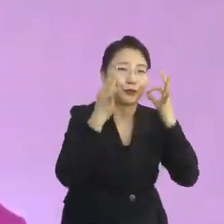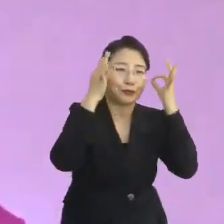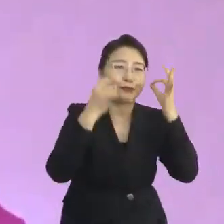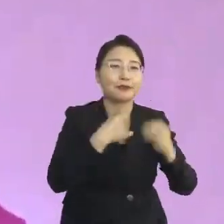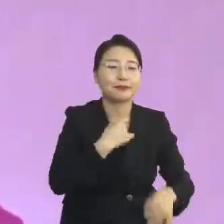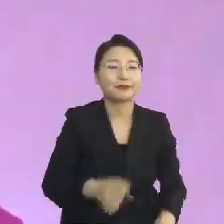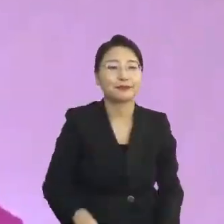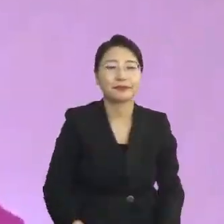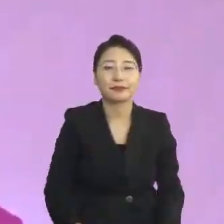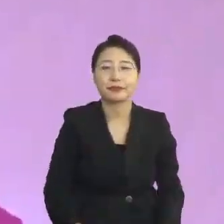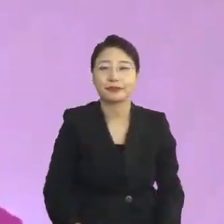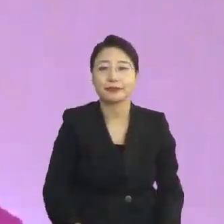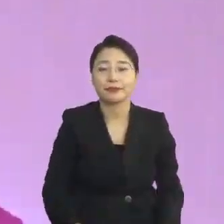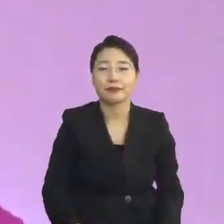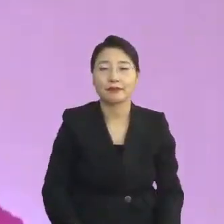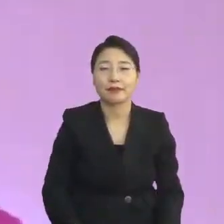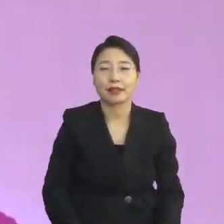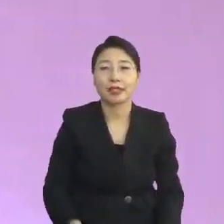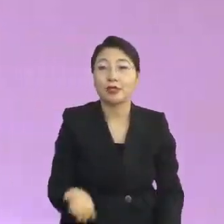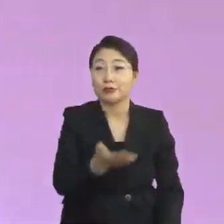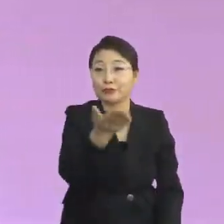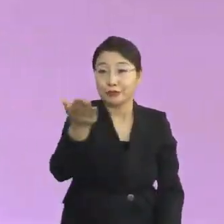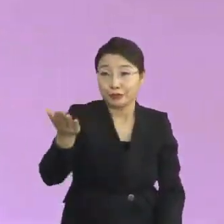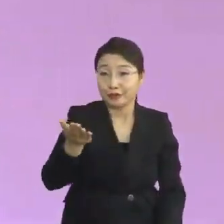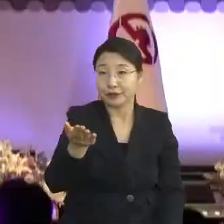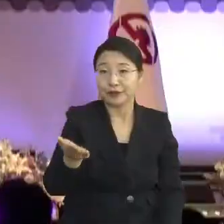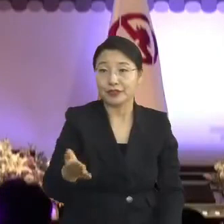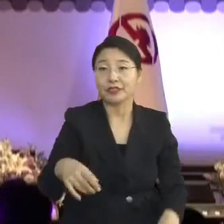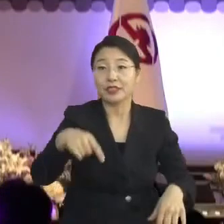하겠습니다. 주민 여러분,